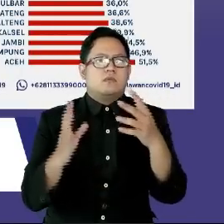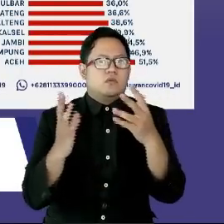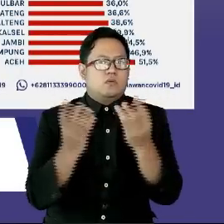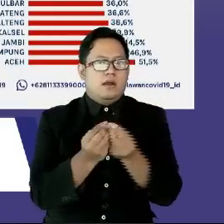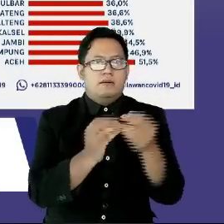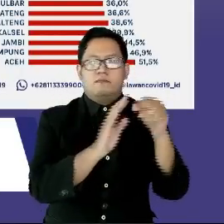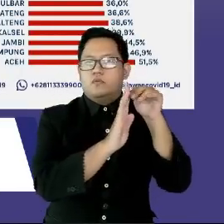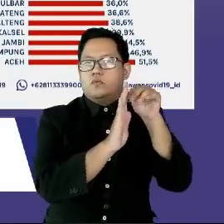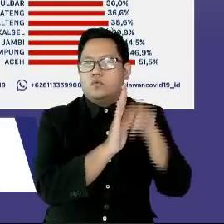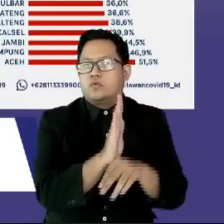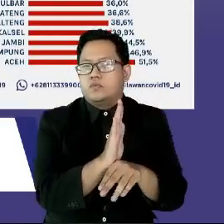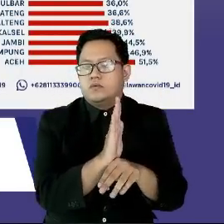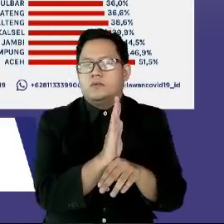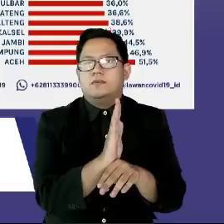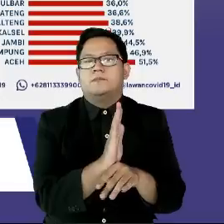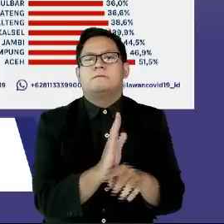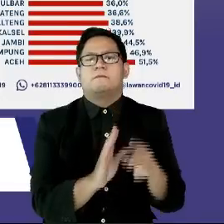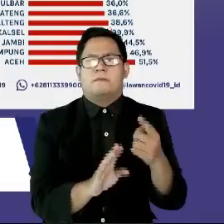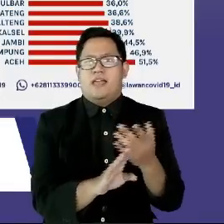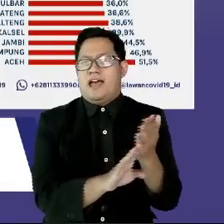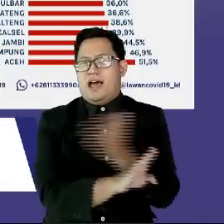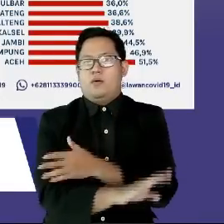dengan puncak, yaitu dari